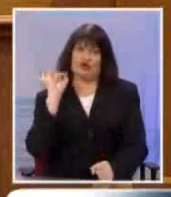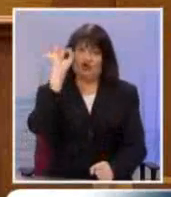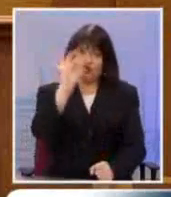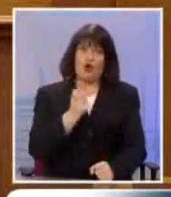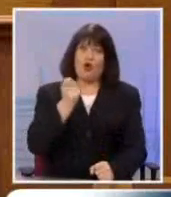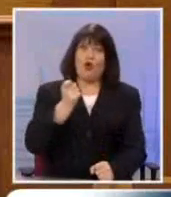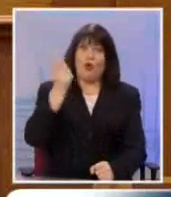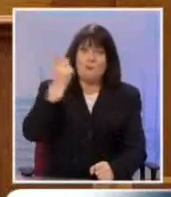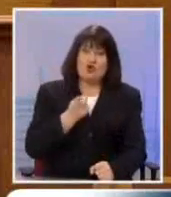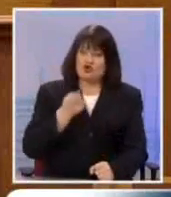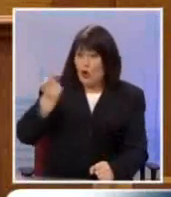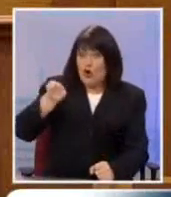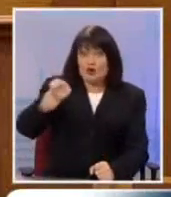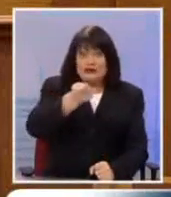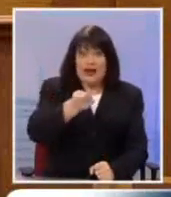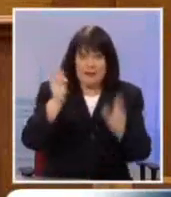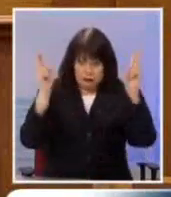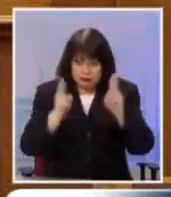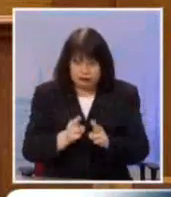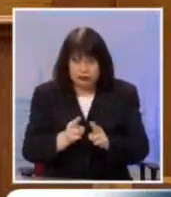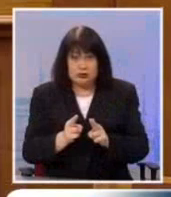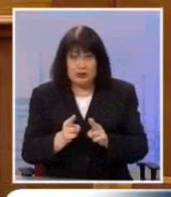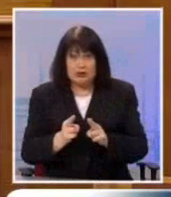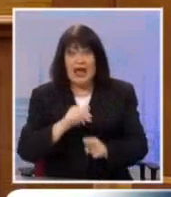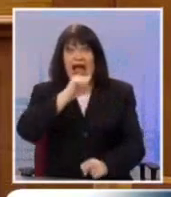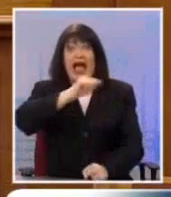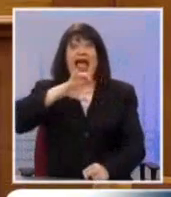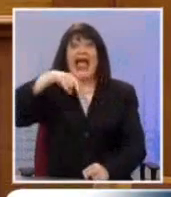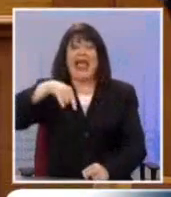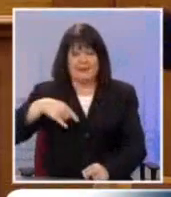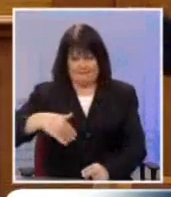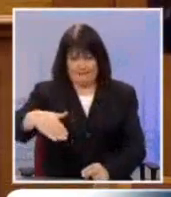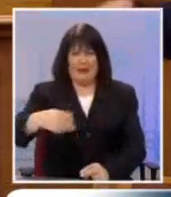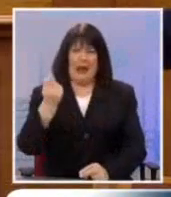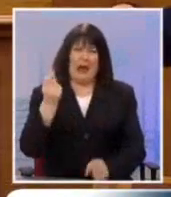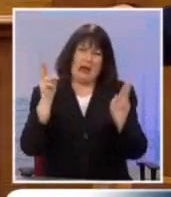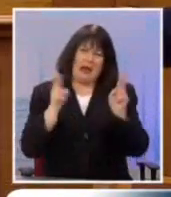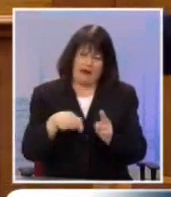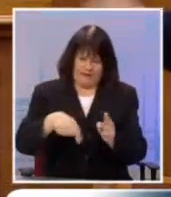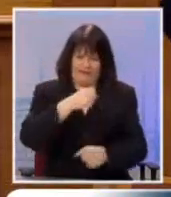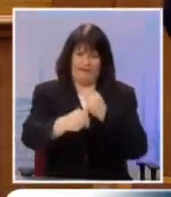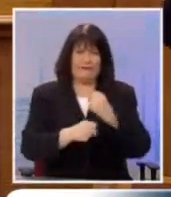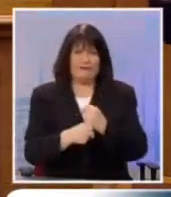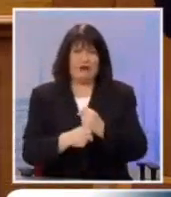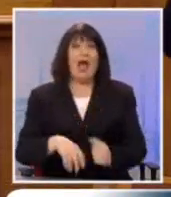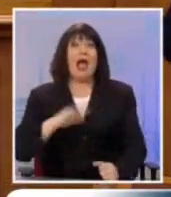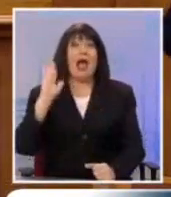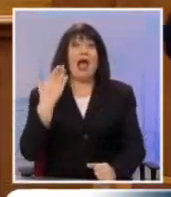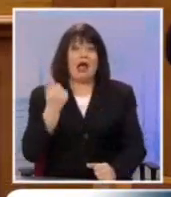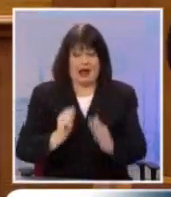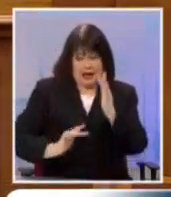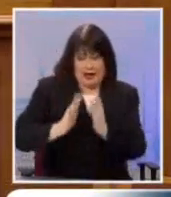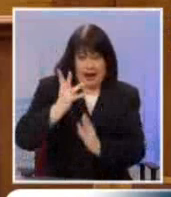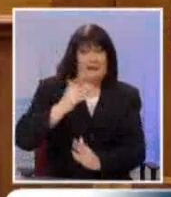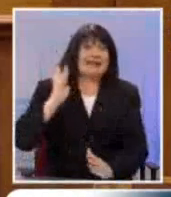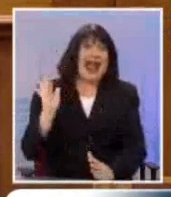το ποσοστό του χρέους, το χρέος ως ποσοστό του ΑΕΠ, που θα μειωθεί λίγο φέτος, αν έχουμε την ανάπτυξη